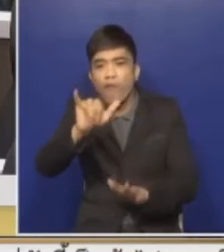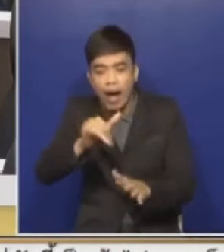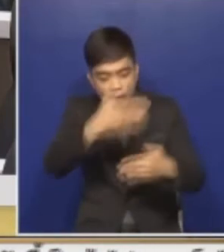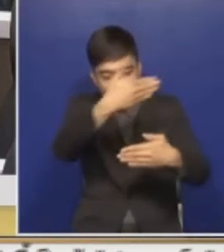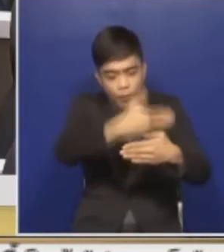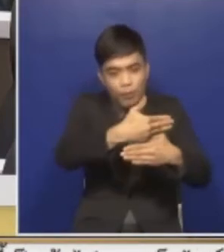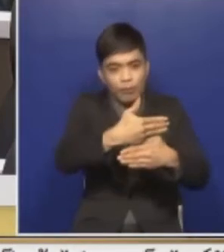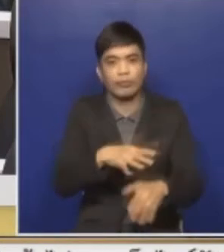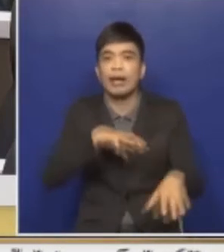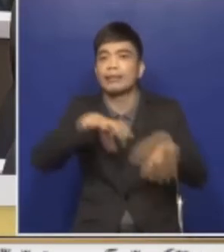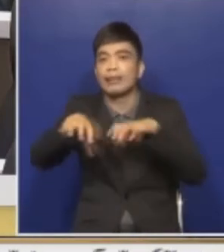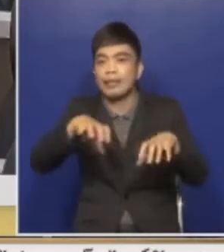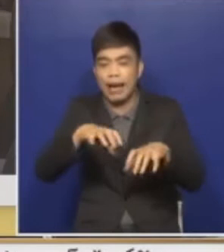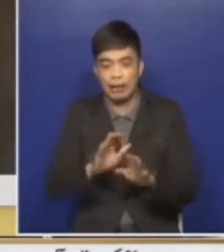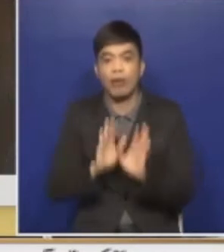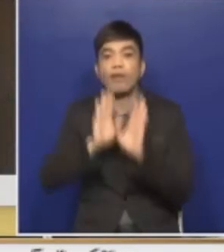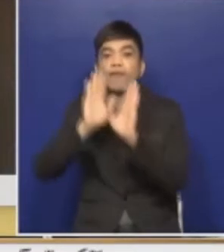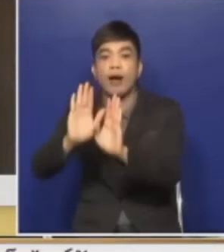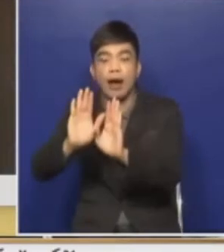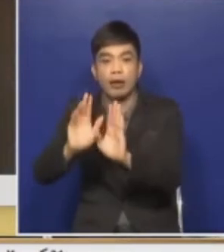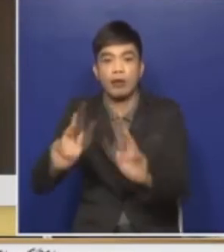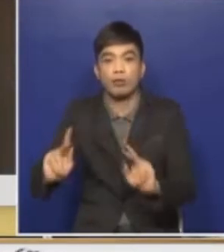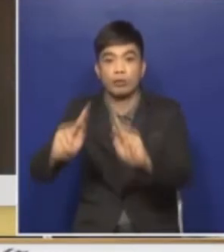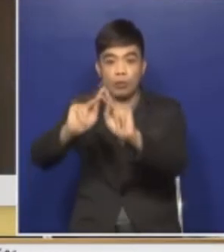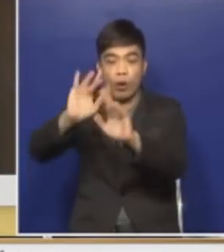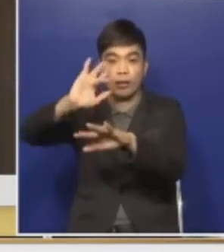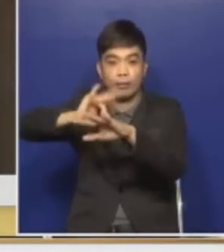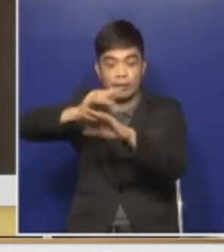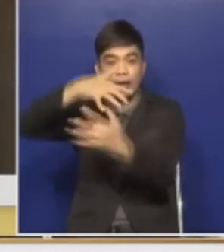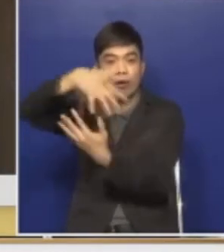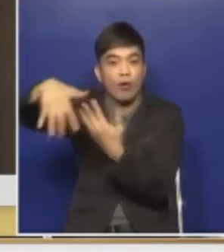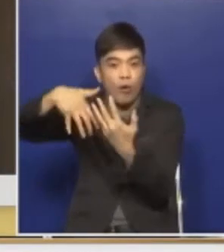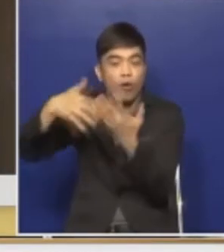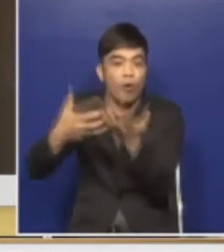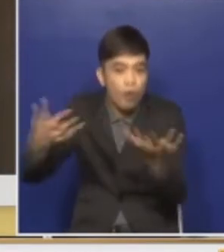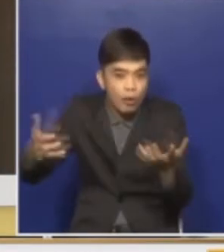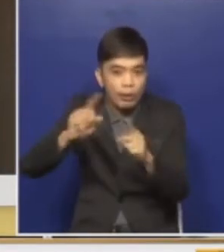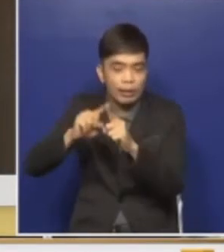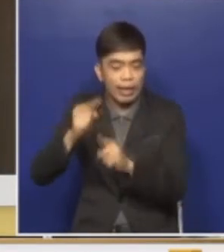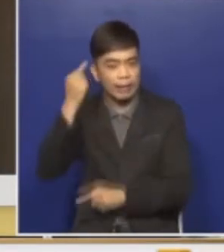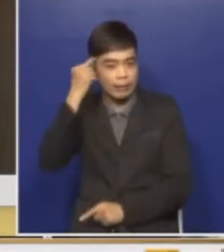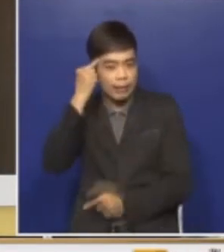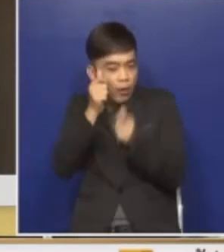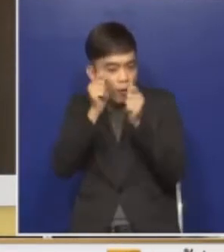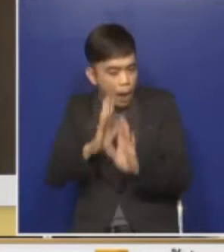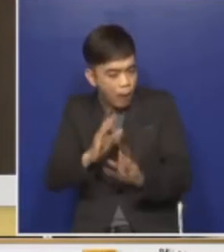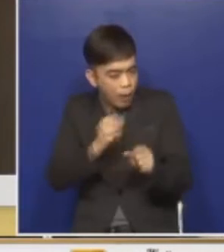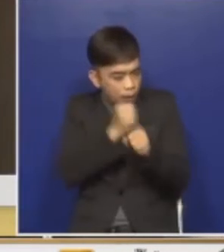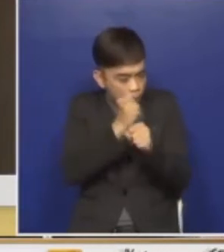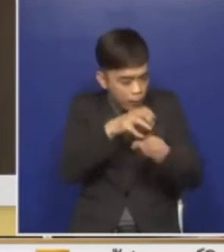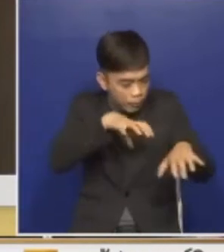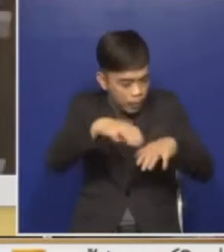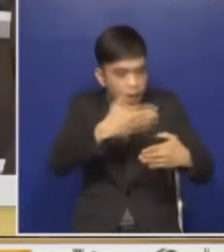างกระทรวงทรัพย์หรือกระทรวงที่เกี่ยวข้องนะคะช่วยออกแบบและสำรวจว่าเราจะสามารถที่จะทำฝายชะลอน้ำนี้ได้หรือไม่